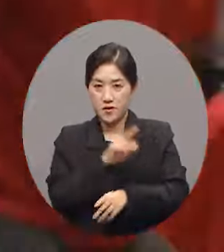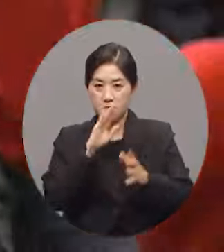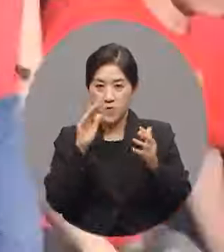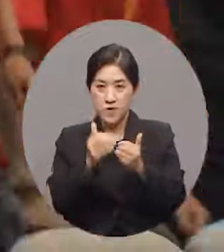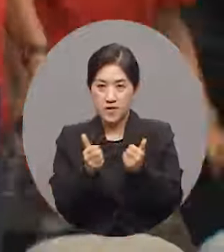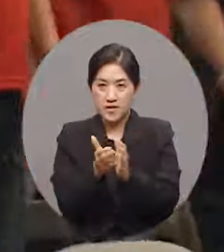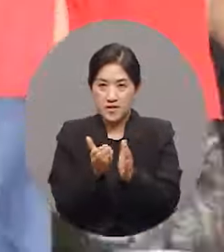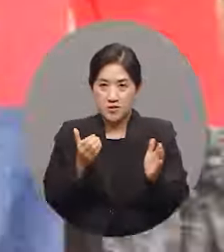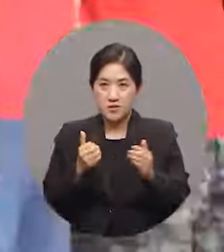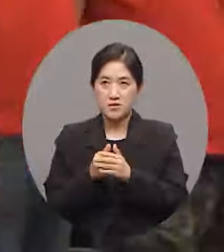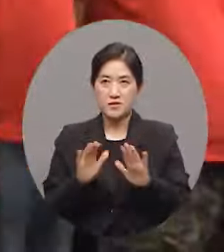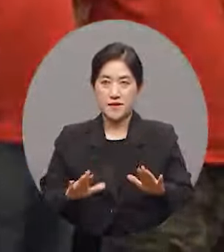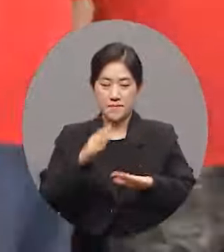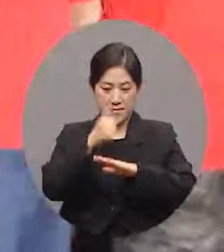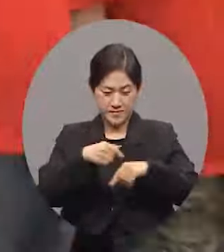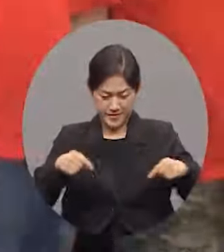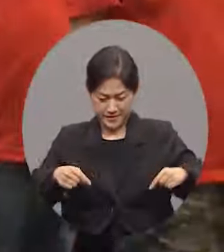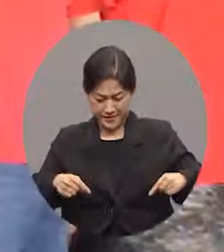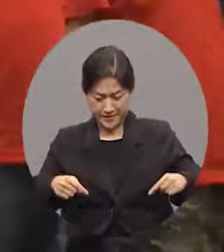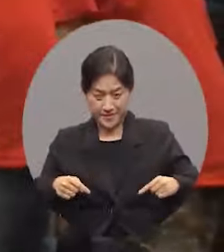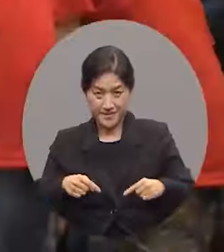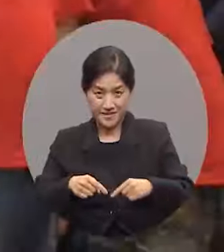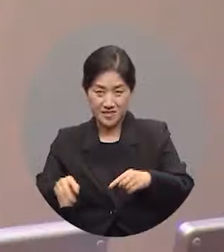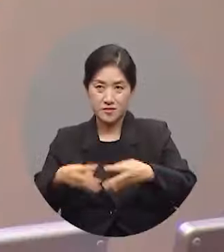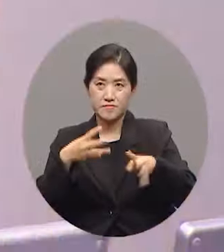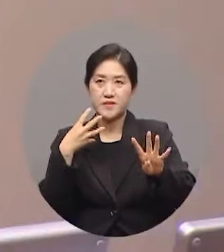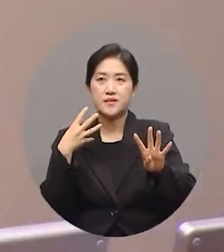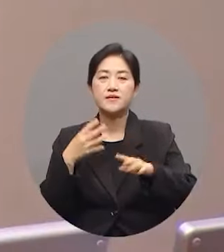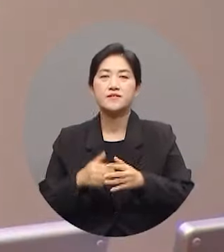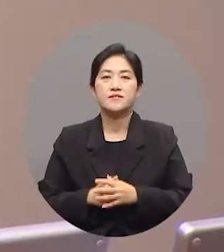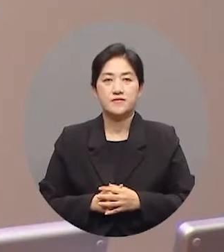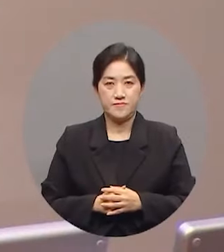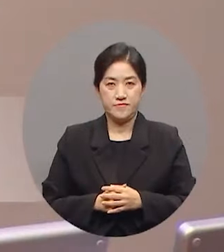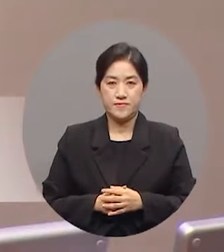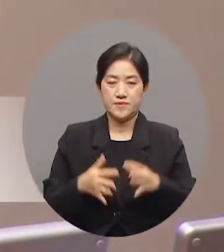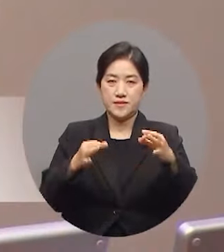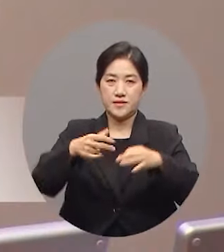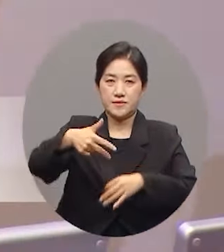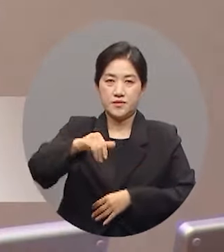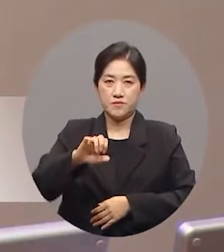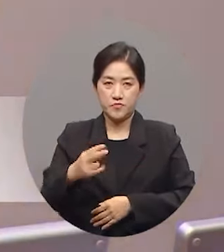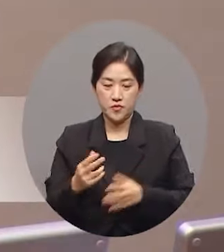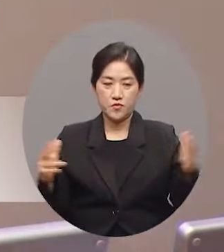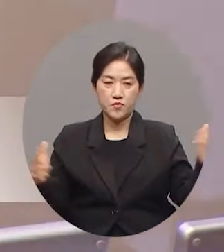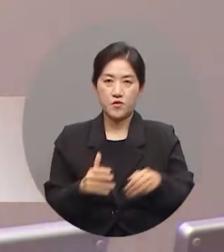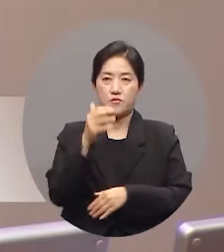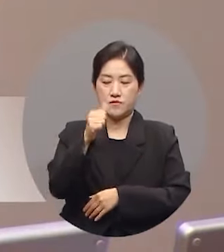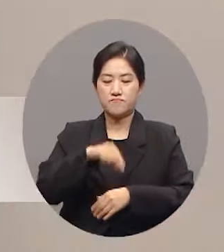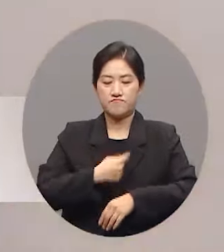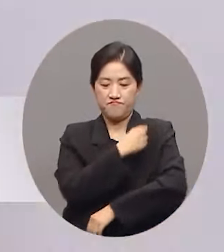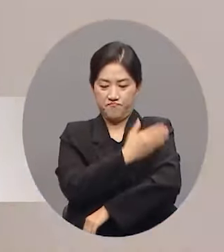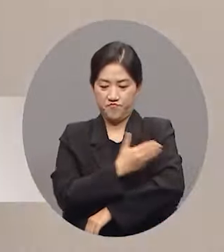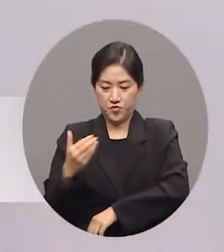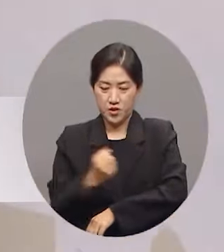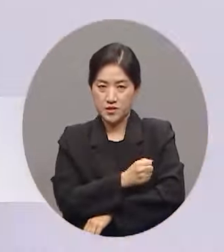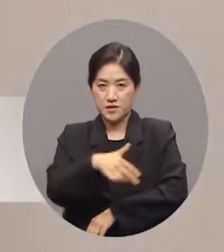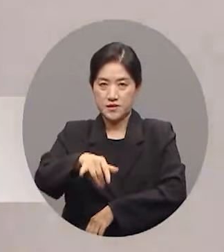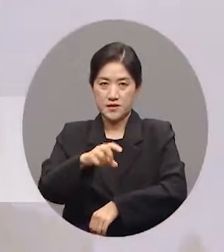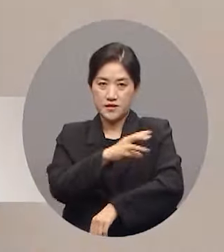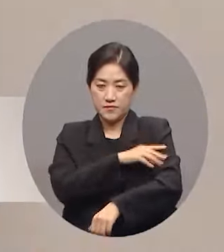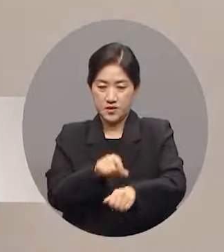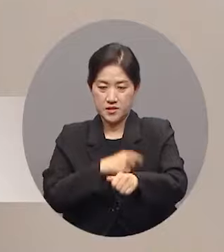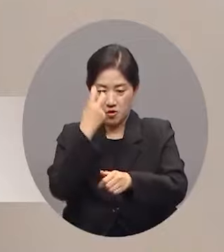처리 여부를 두고 막판 협상을 벌였지만 합의하지 못했습니다. 김진표 국회의장은 결국 직권으로 최상병